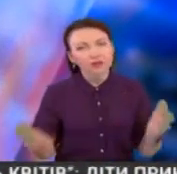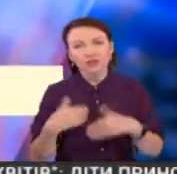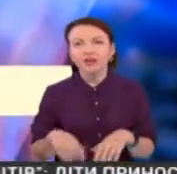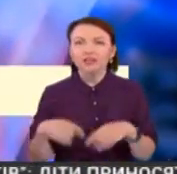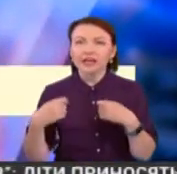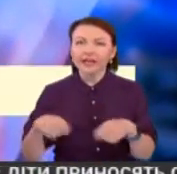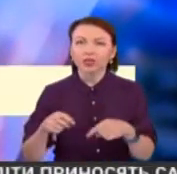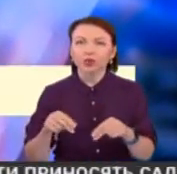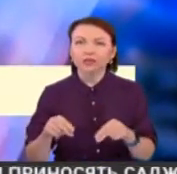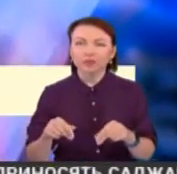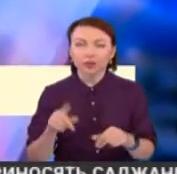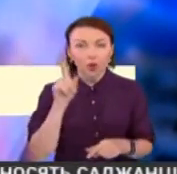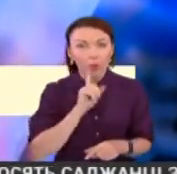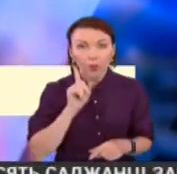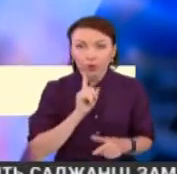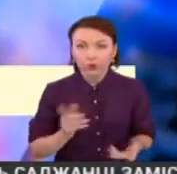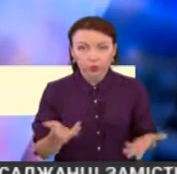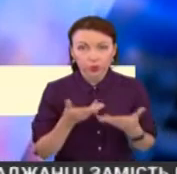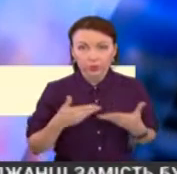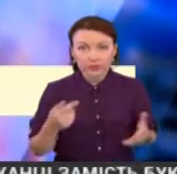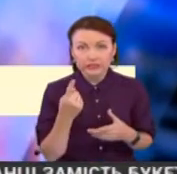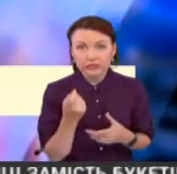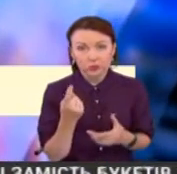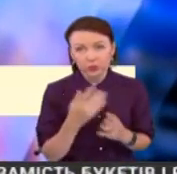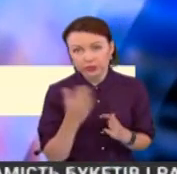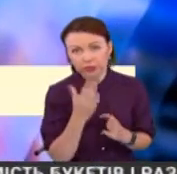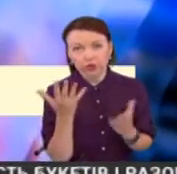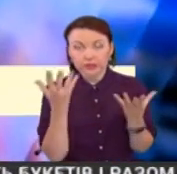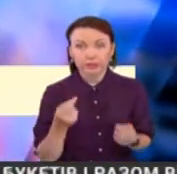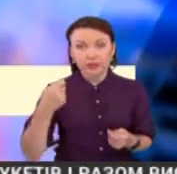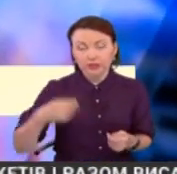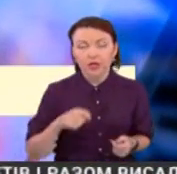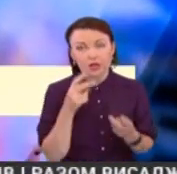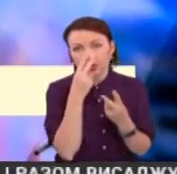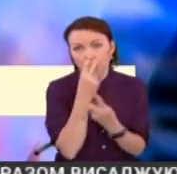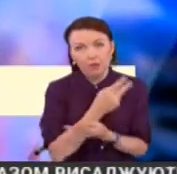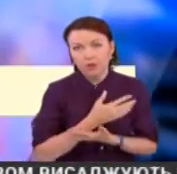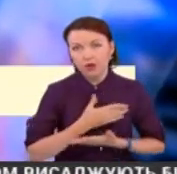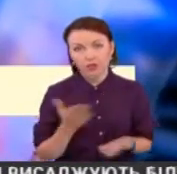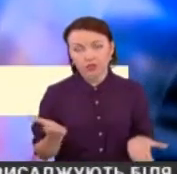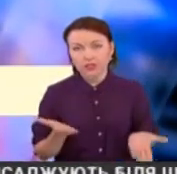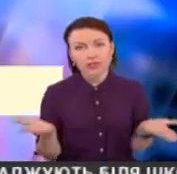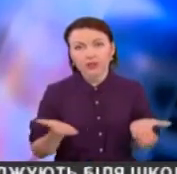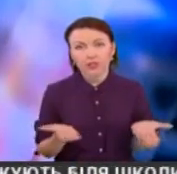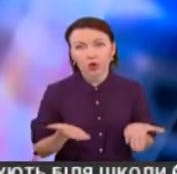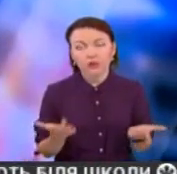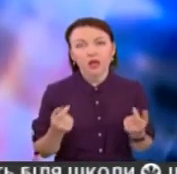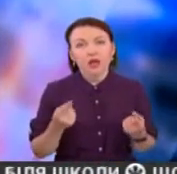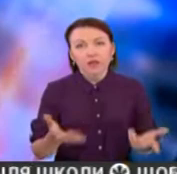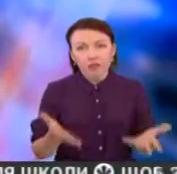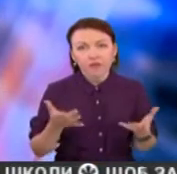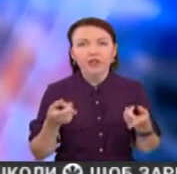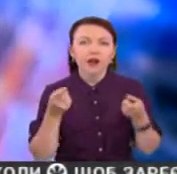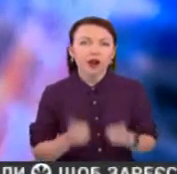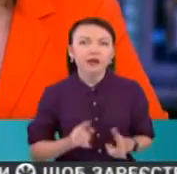землі. Поки що ми за 100 з лишком днів президента не бачили якихось явних,